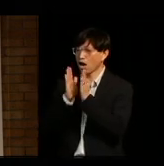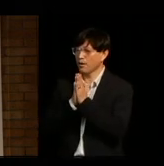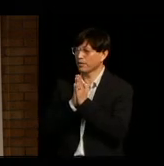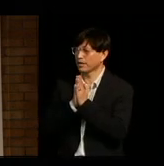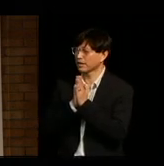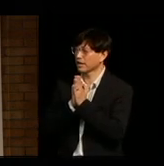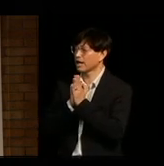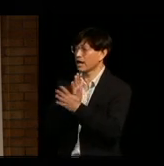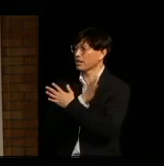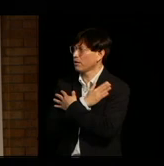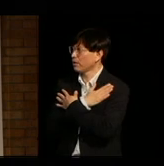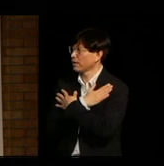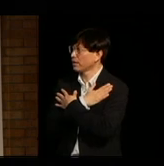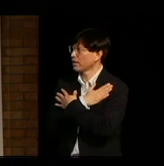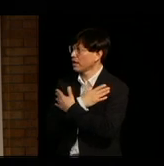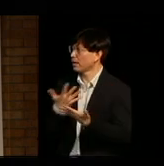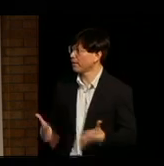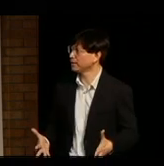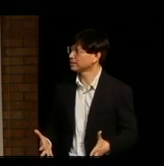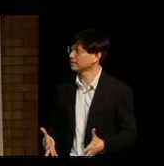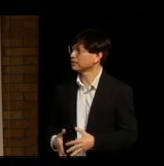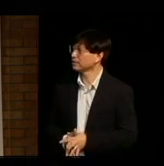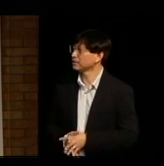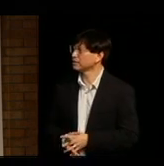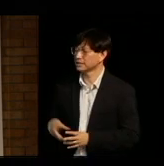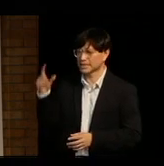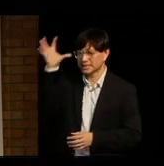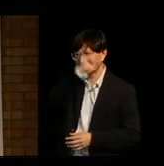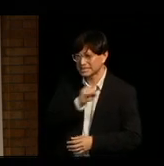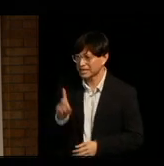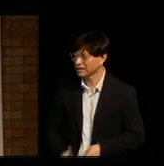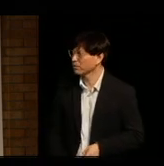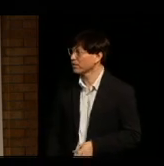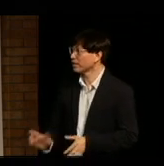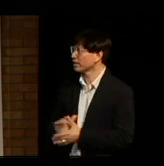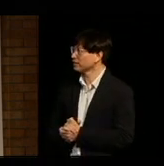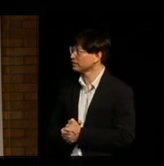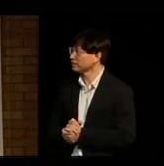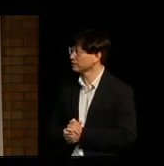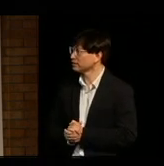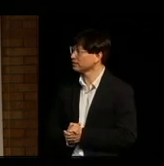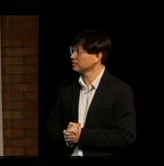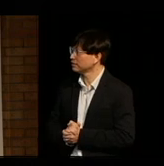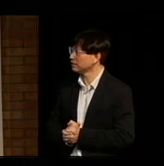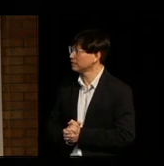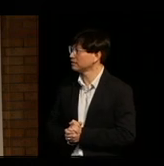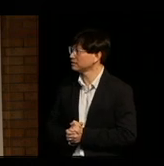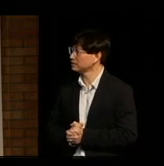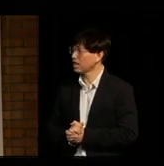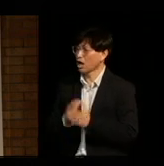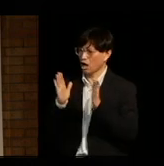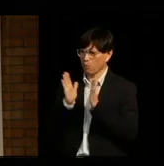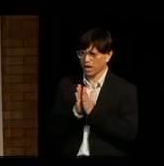Prione magia e p appto tornato a casa senza capire il senso vero dell'amore di Dio e finato la chiesa